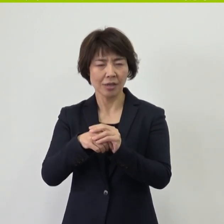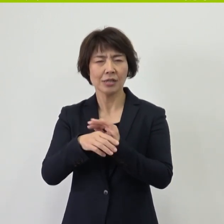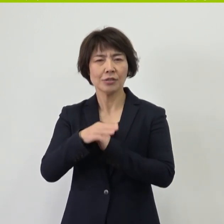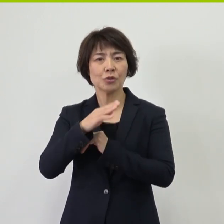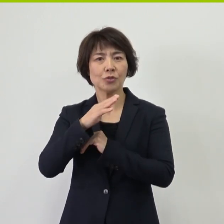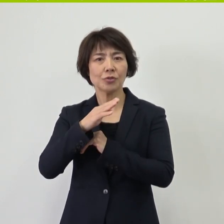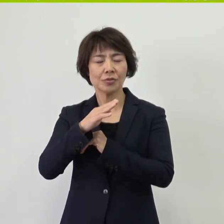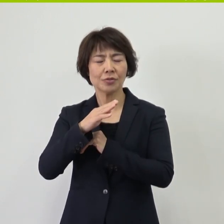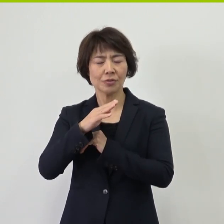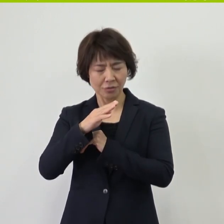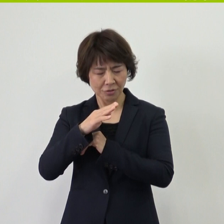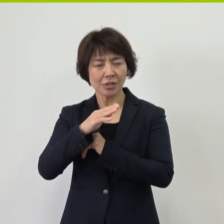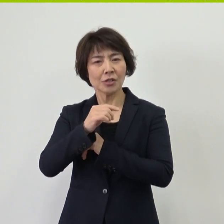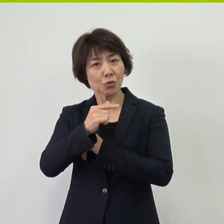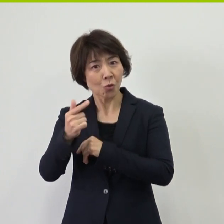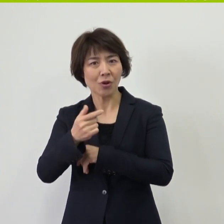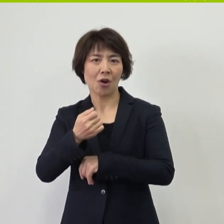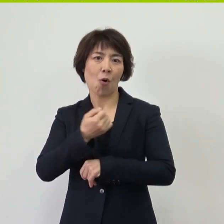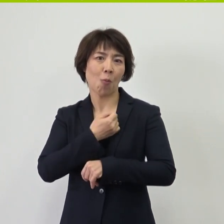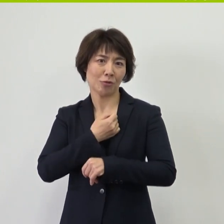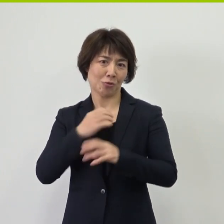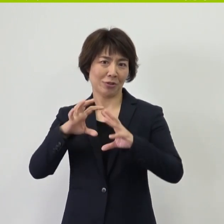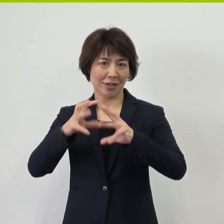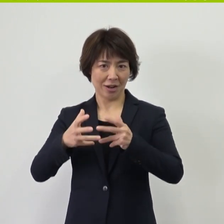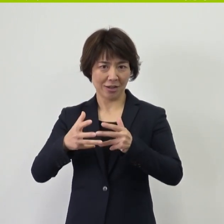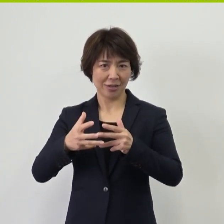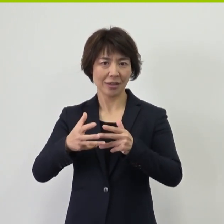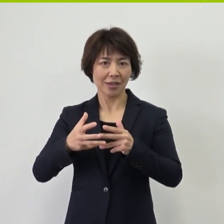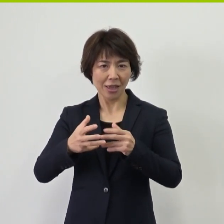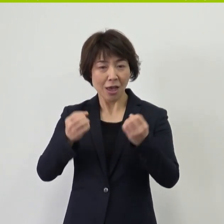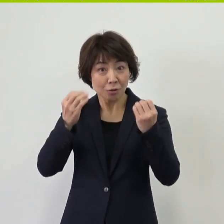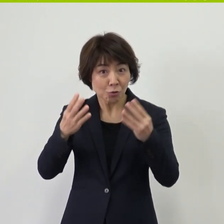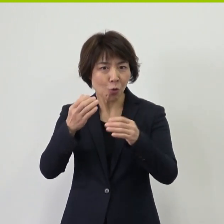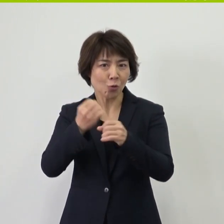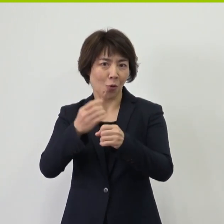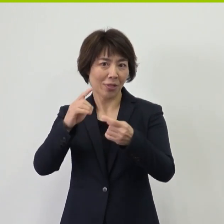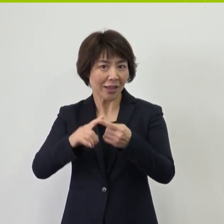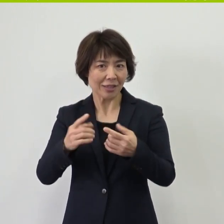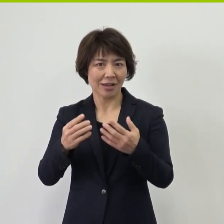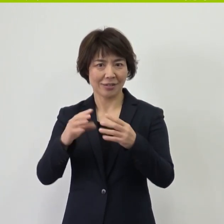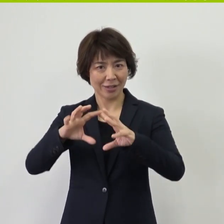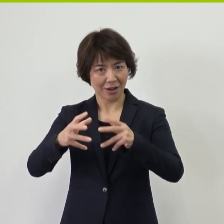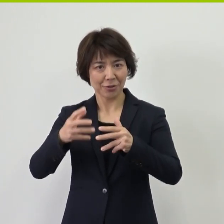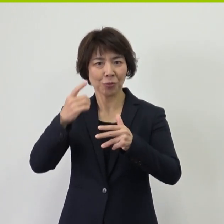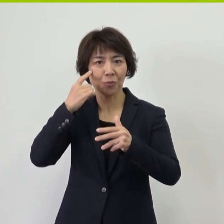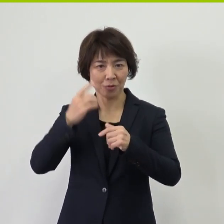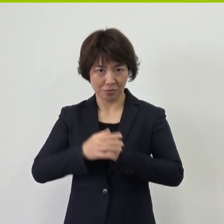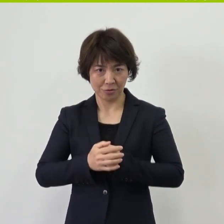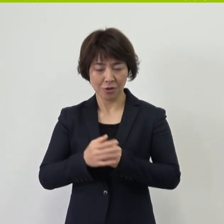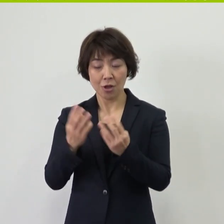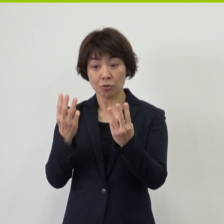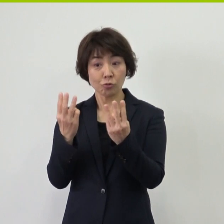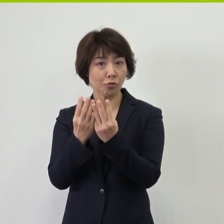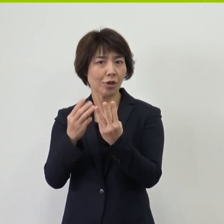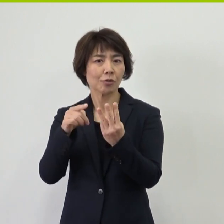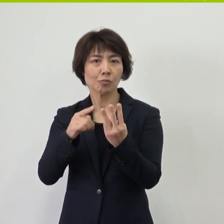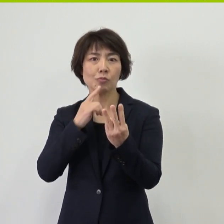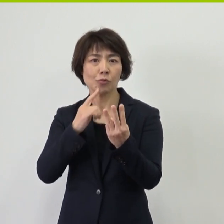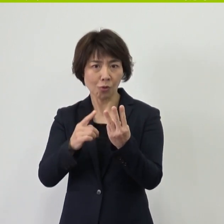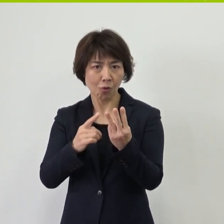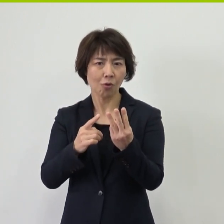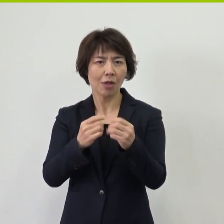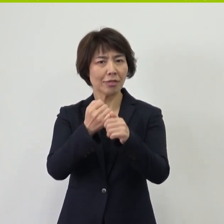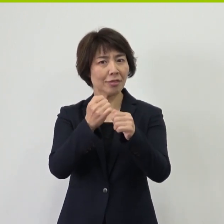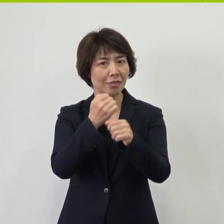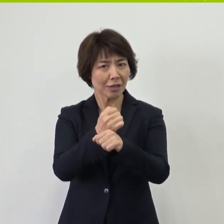すごく実はというか非常に面白い世界で、やっぱり創造的な世界だと思うんですね。数学とかも